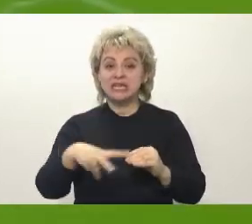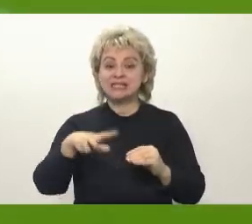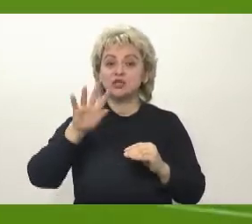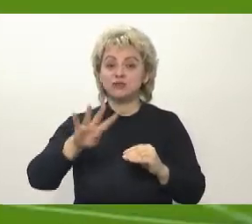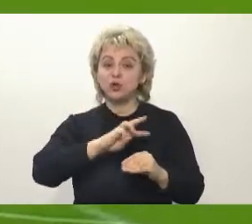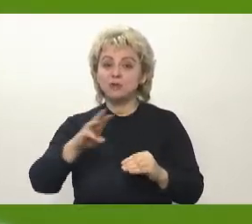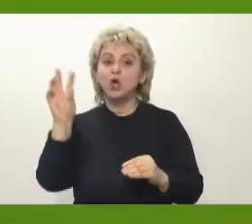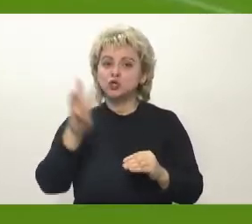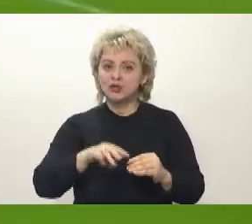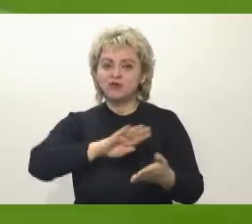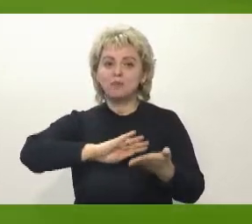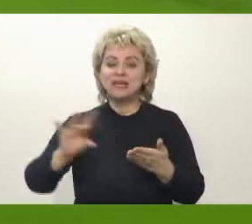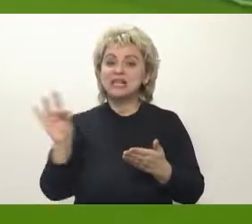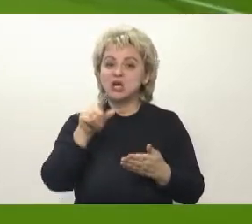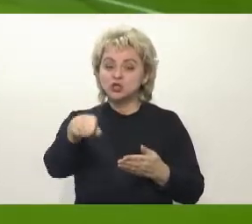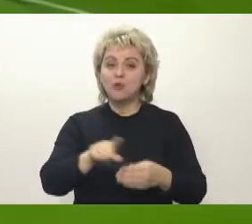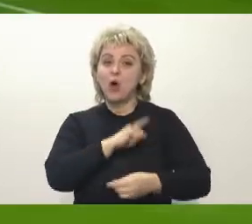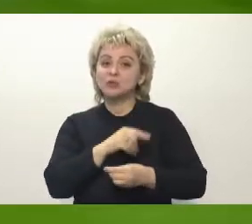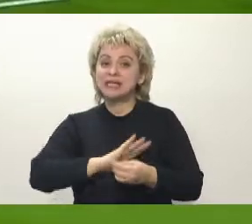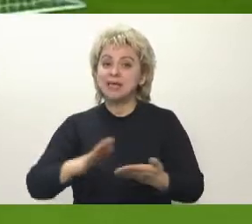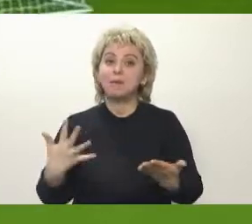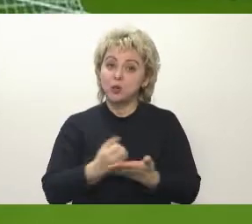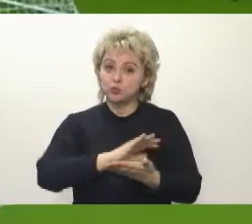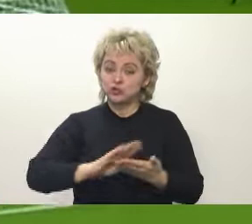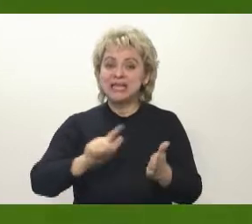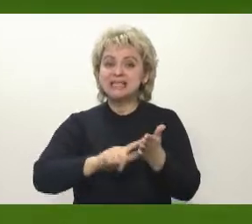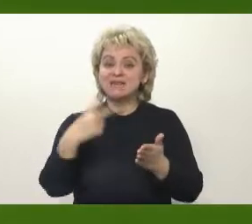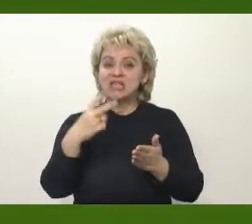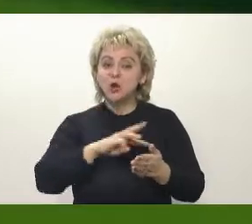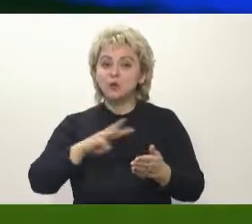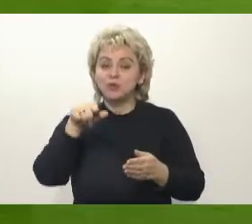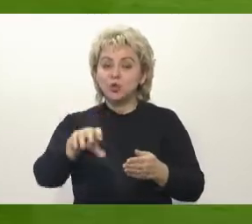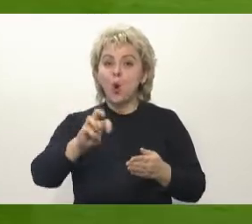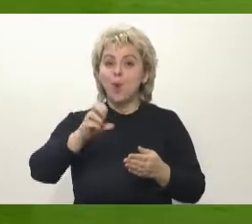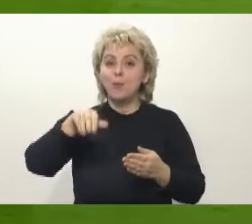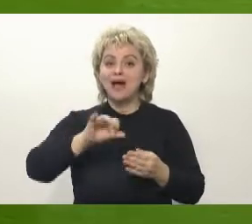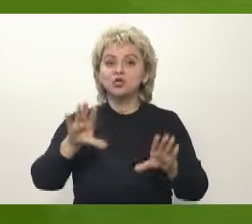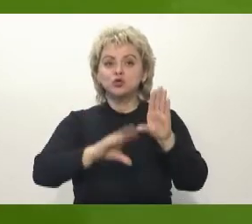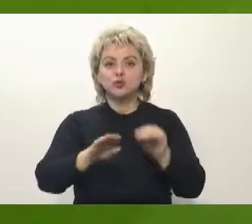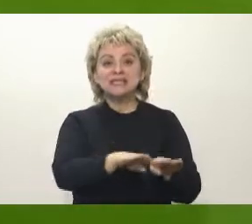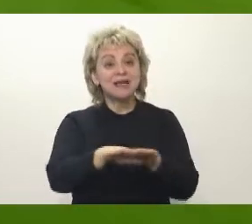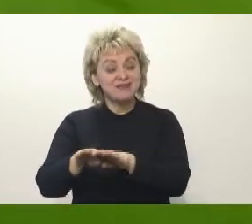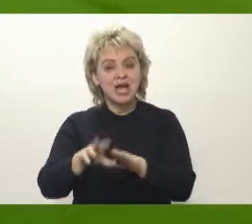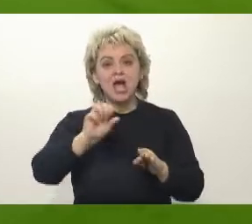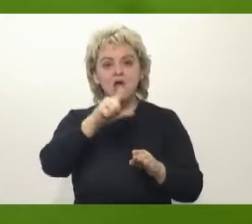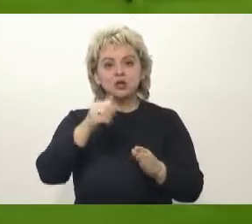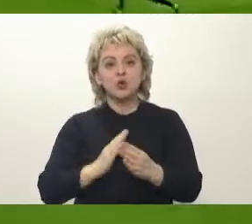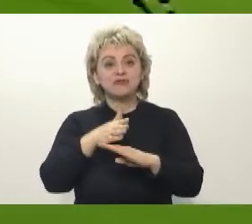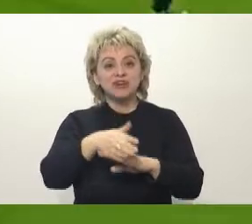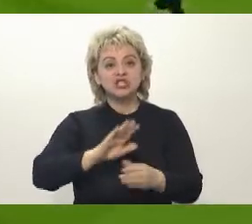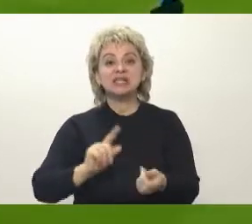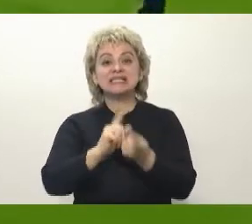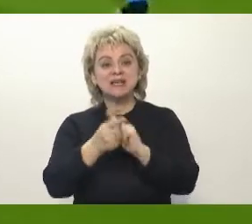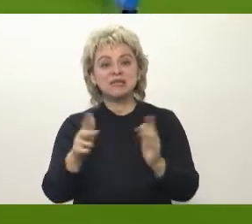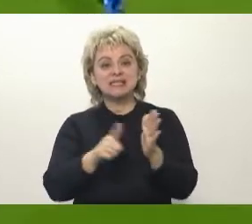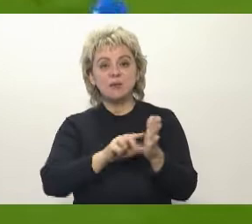минуте со штрафного, но без ростовского усиления не обошлись. На 72-й минуте Оман счет сравнял. Элдор вышел на замену за